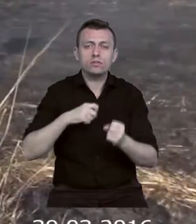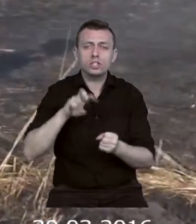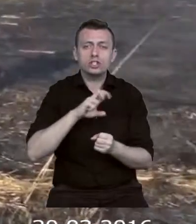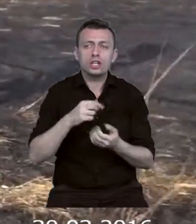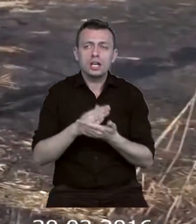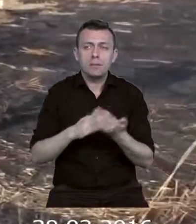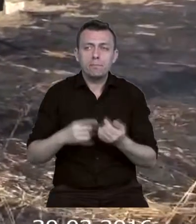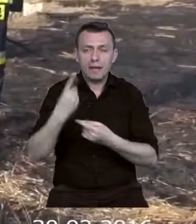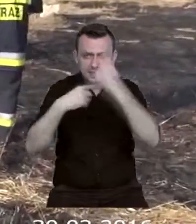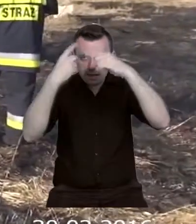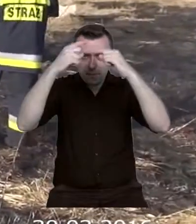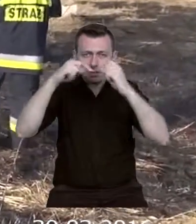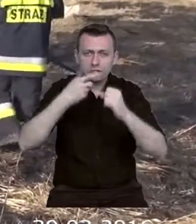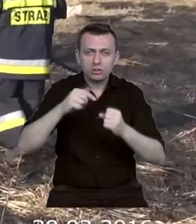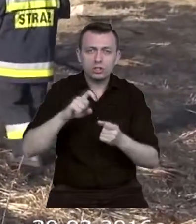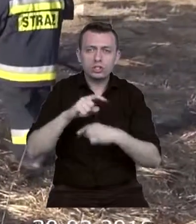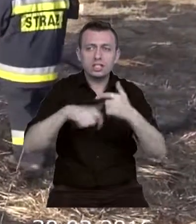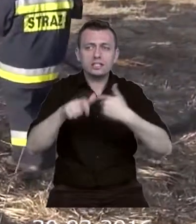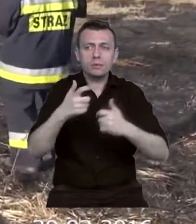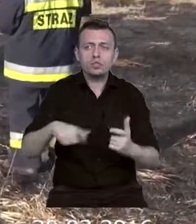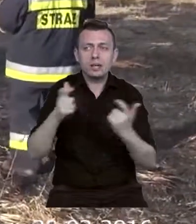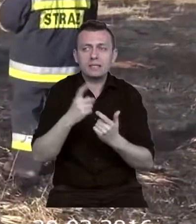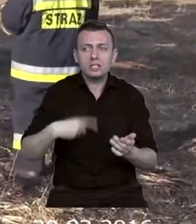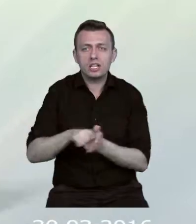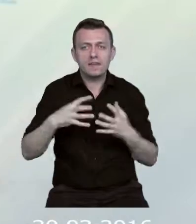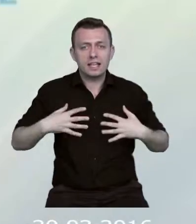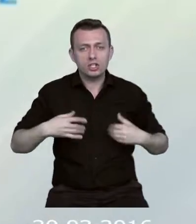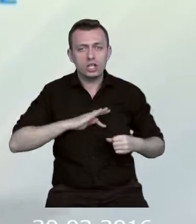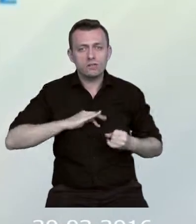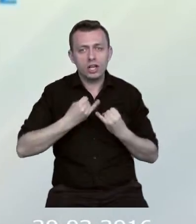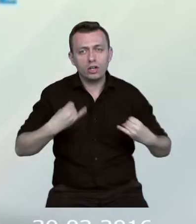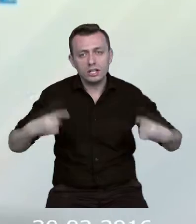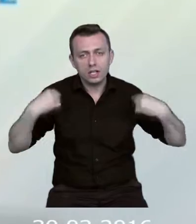czy przez bezmyślność nie narazisz życia swojego i innych.